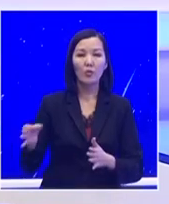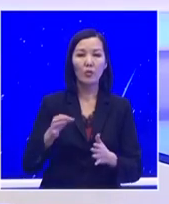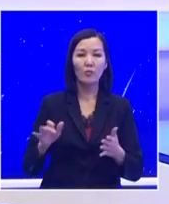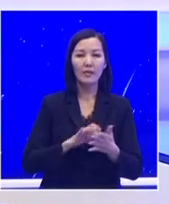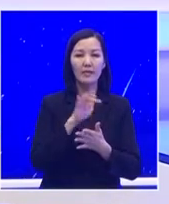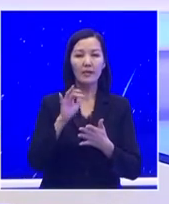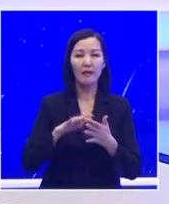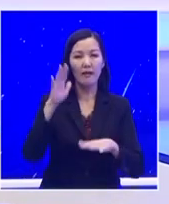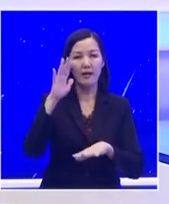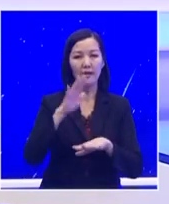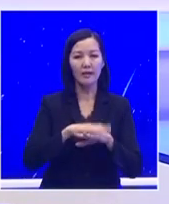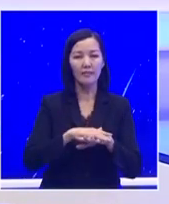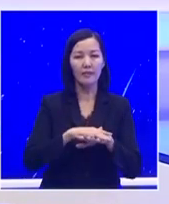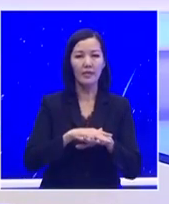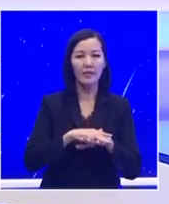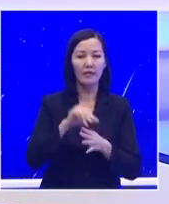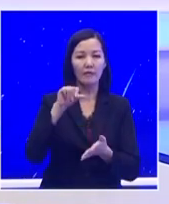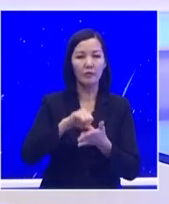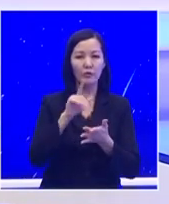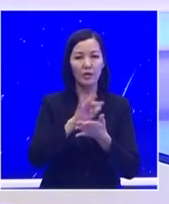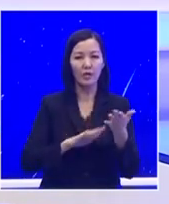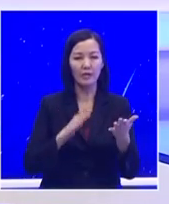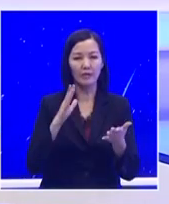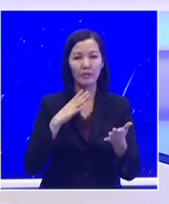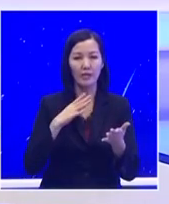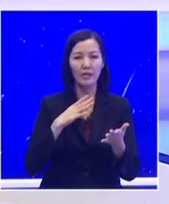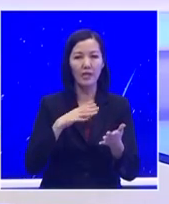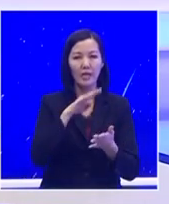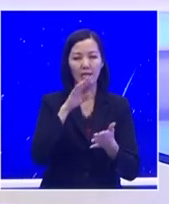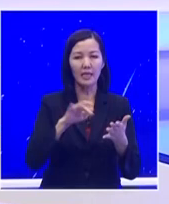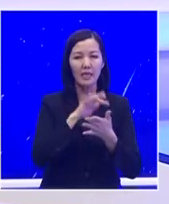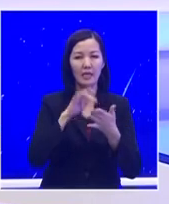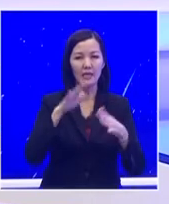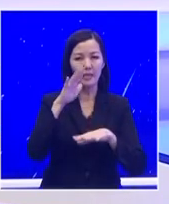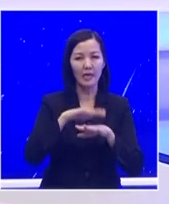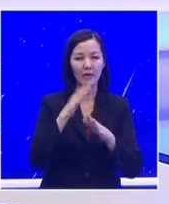Облыста аудан қала әкімдері есебі жалғасып жатыр. Бұл қатарда Текелі қаласы әкімі де